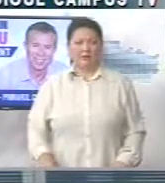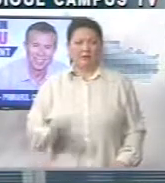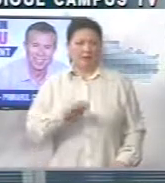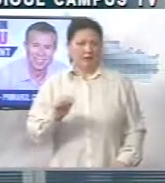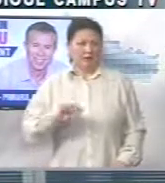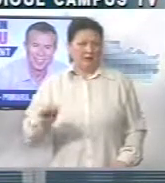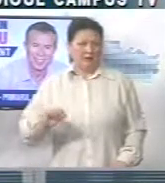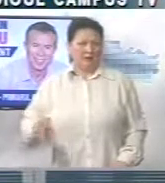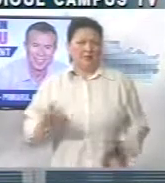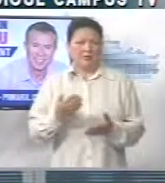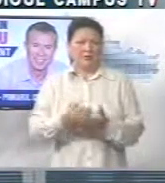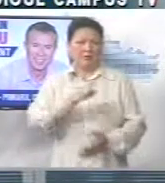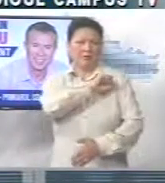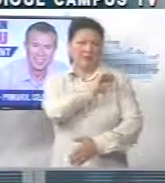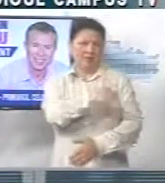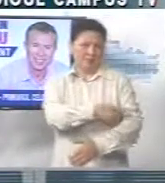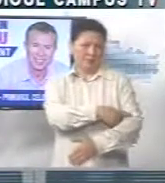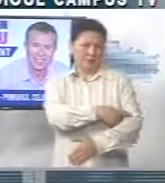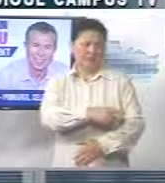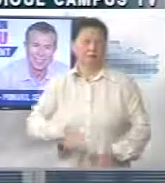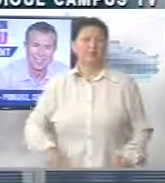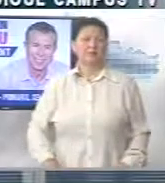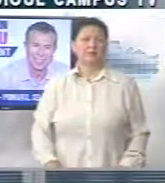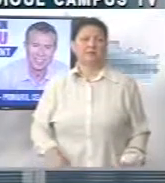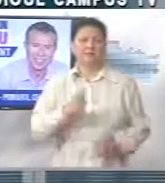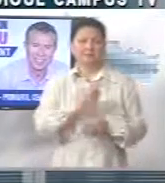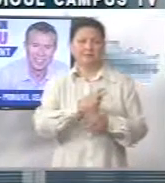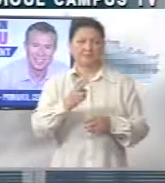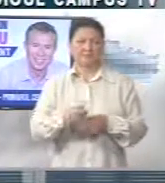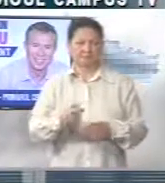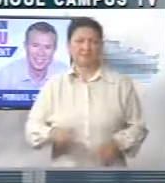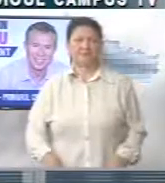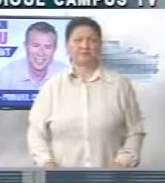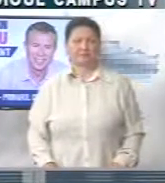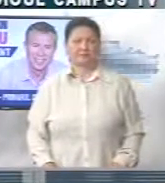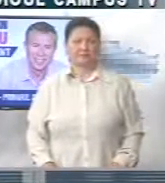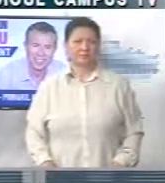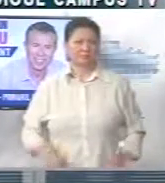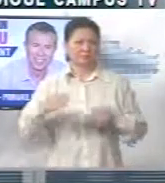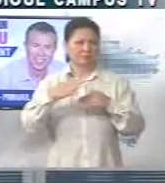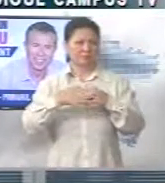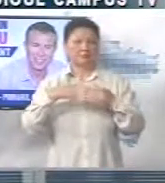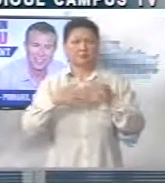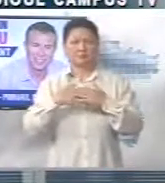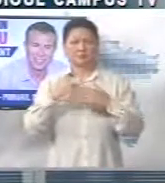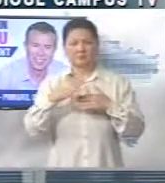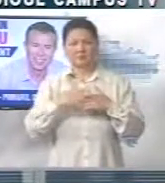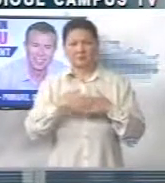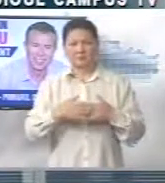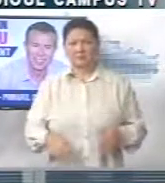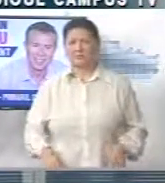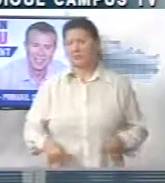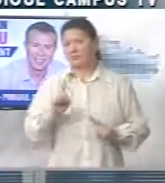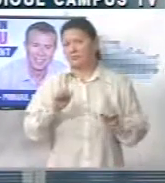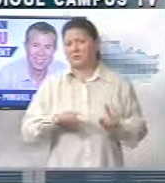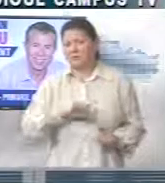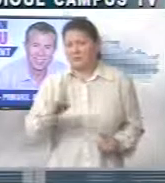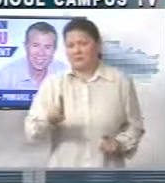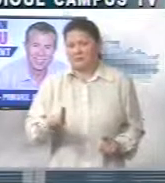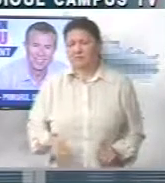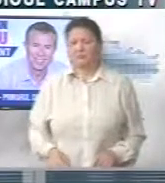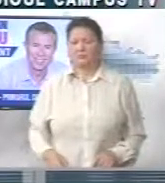implice, să modernizeze partea, să spun, pietonală a gării, dacă nu să treacă la primărie și nu cred că e o